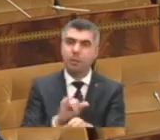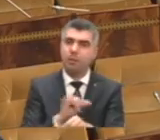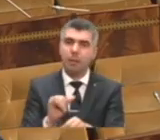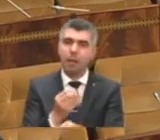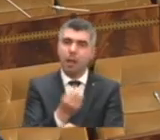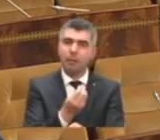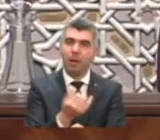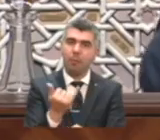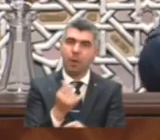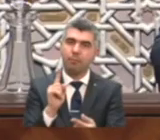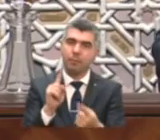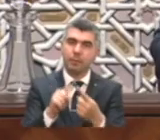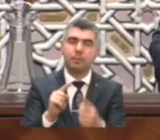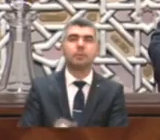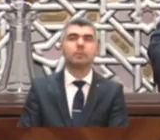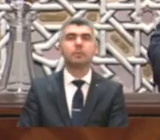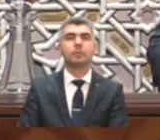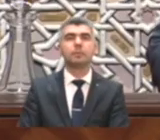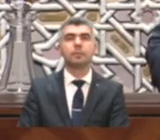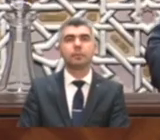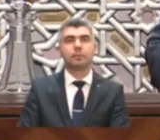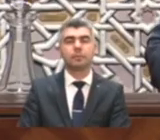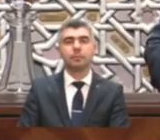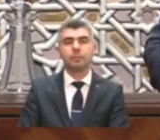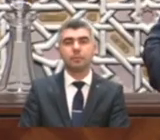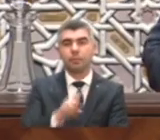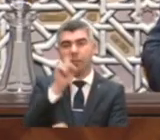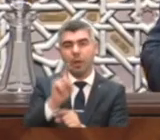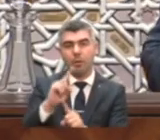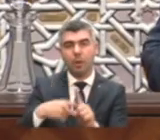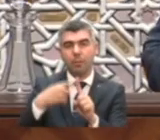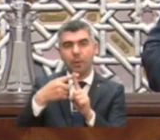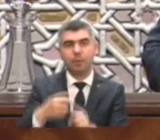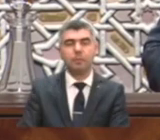الوزير. شكرا سيد نائب محترم. هل من تعقيب إضافي؟